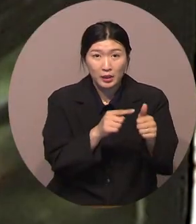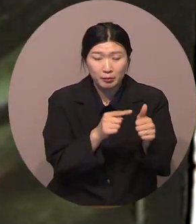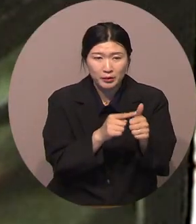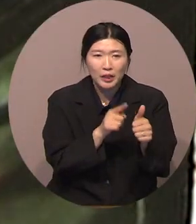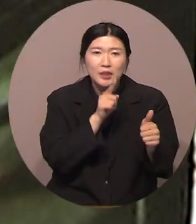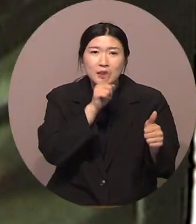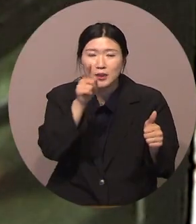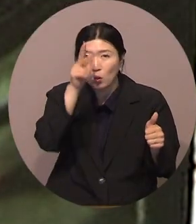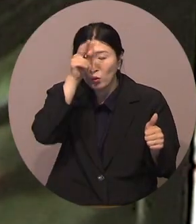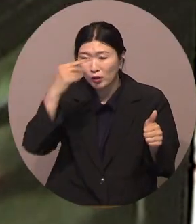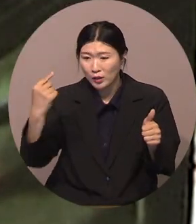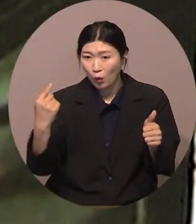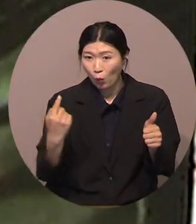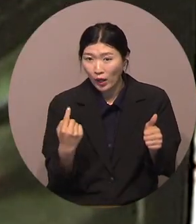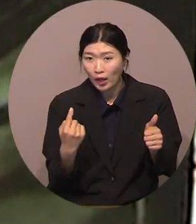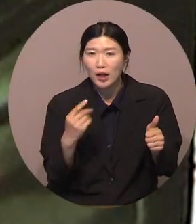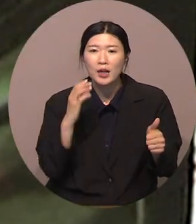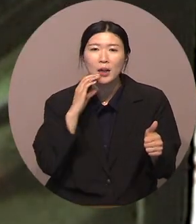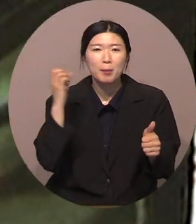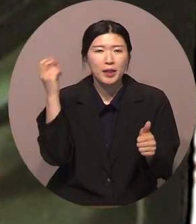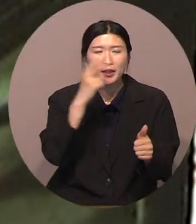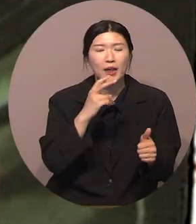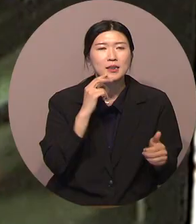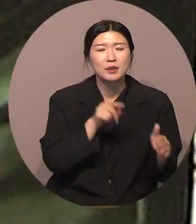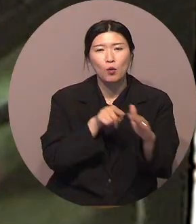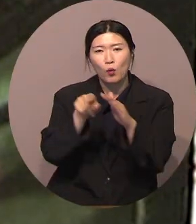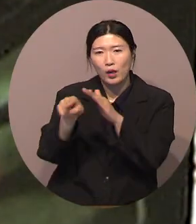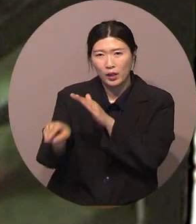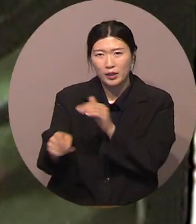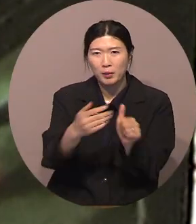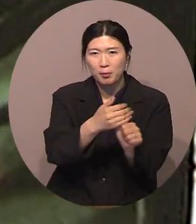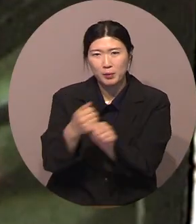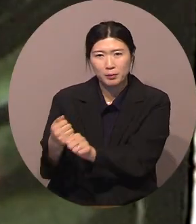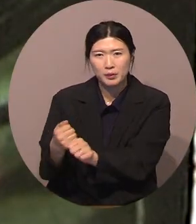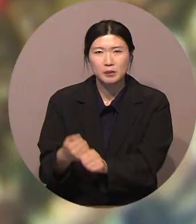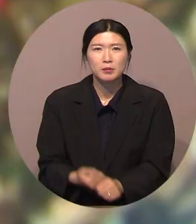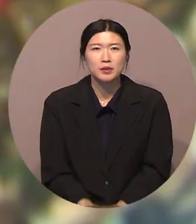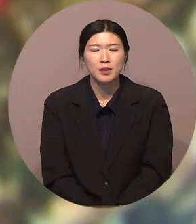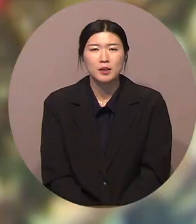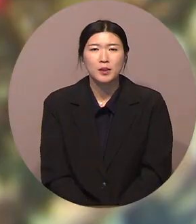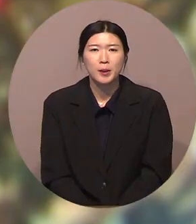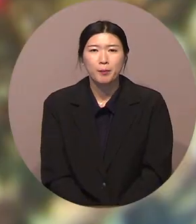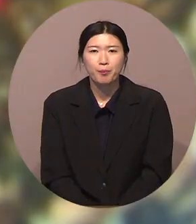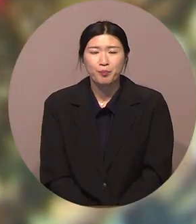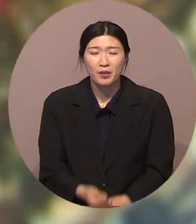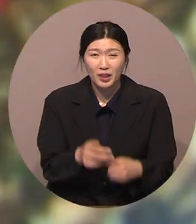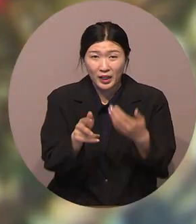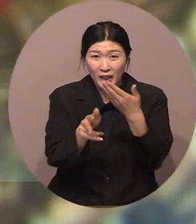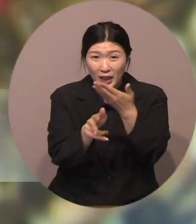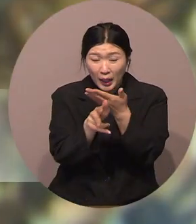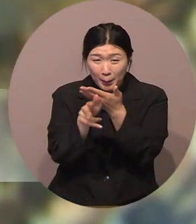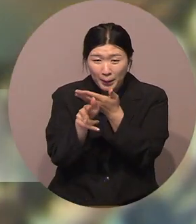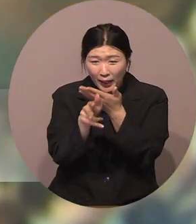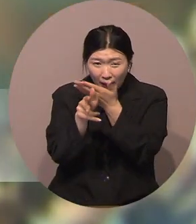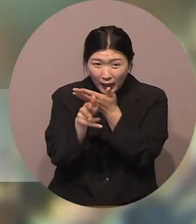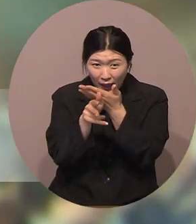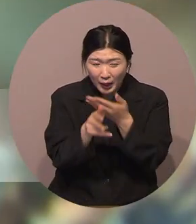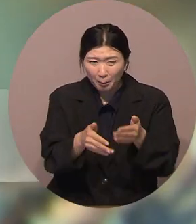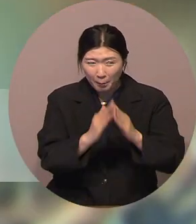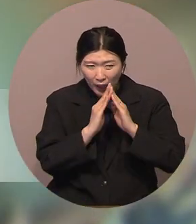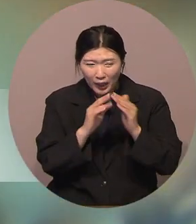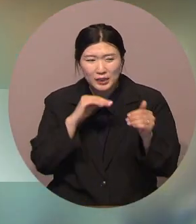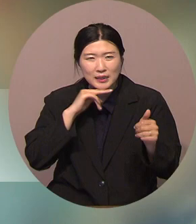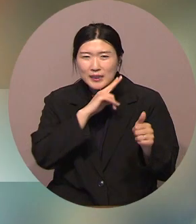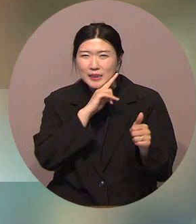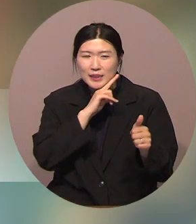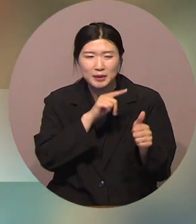신고를 받고 경찰이 출동한 시각 다시 카페에 나타났다 붙잡혔습니다 카메라를 설치한 것으로 의심받고 있는 40대